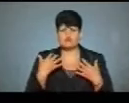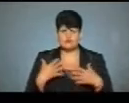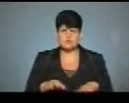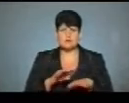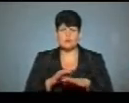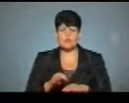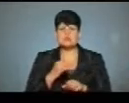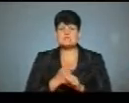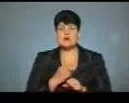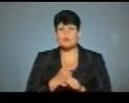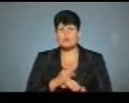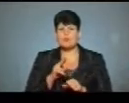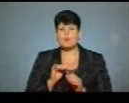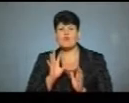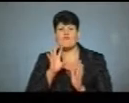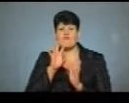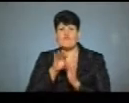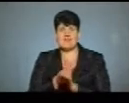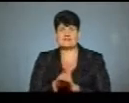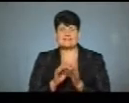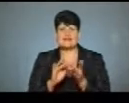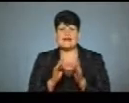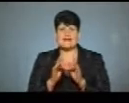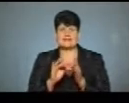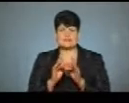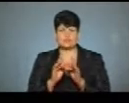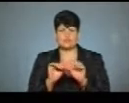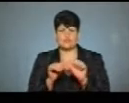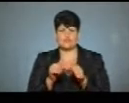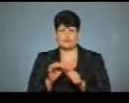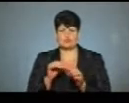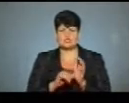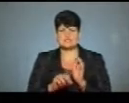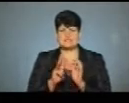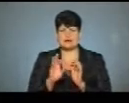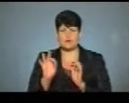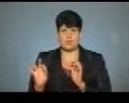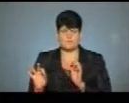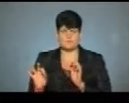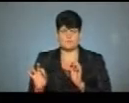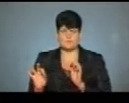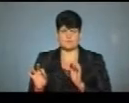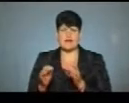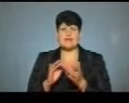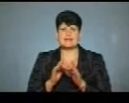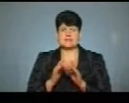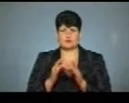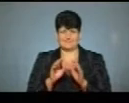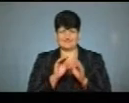проводиться робота по введенні електронної форми 63О, тобто електронного